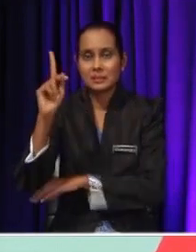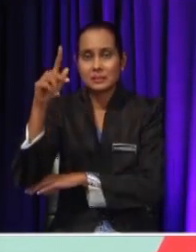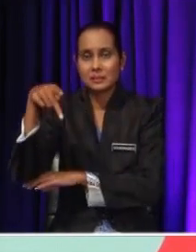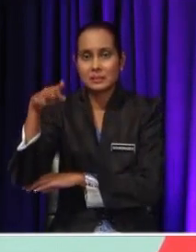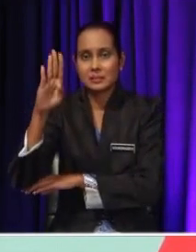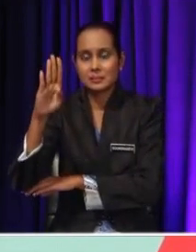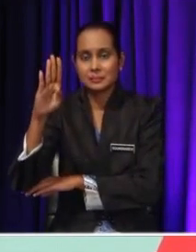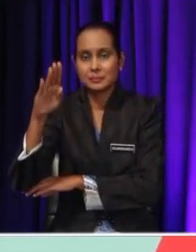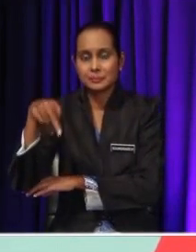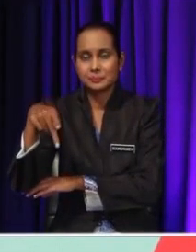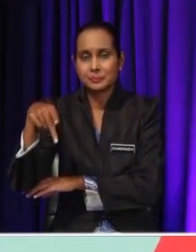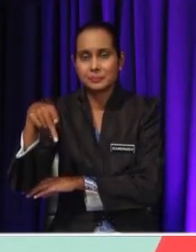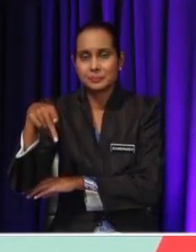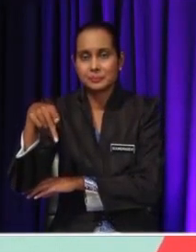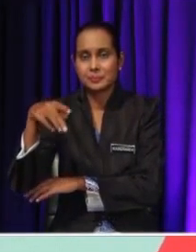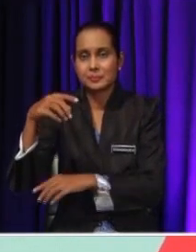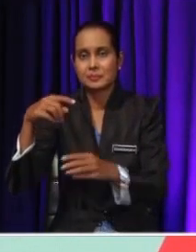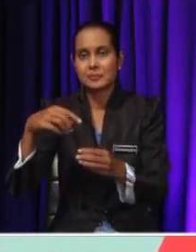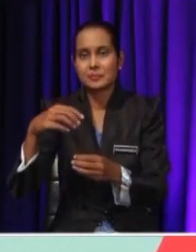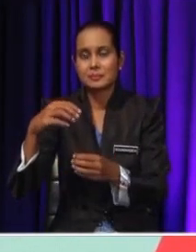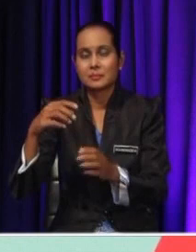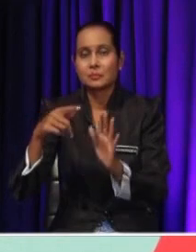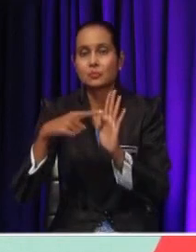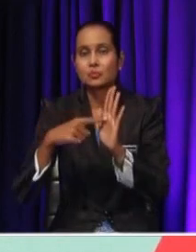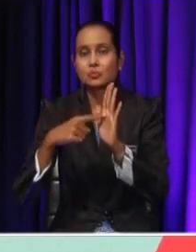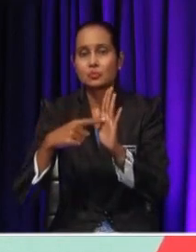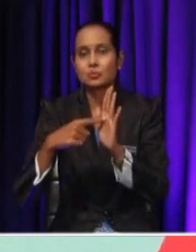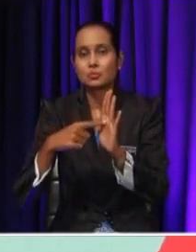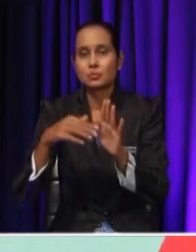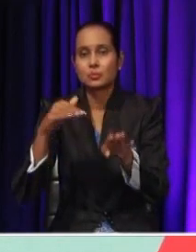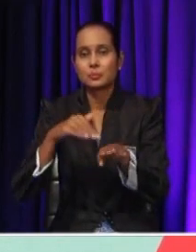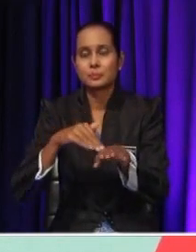anak-anak tentang koleksi karya sastrawan